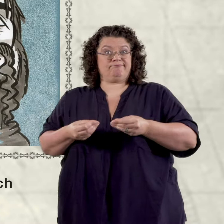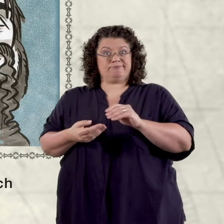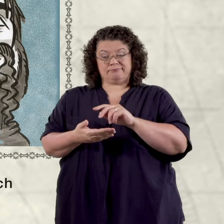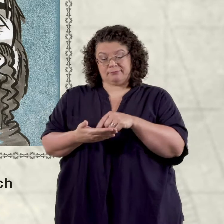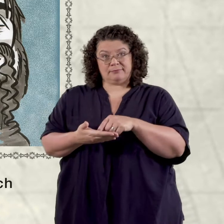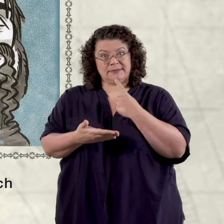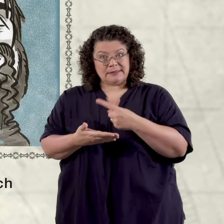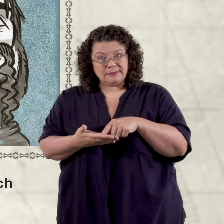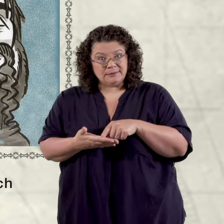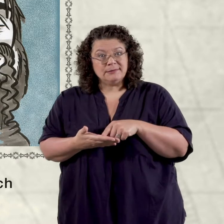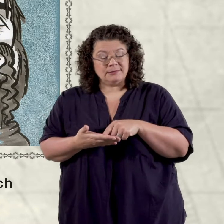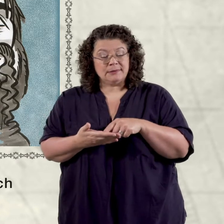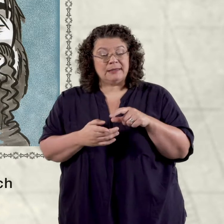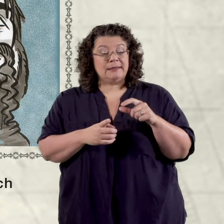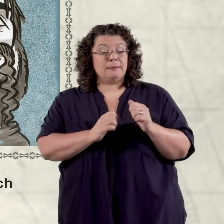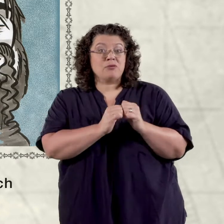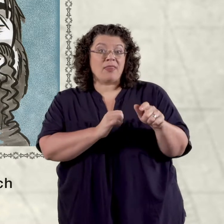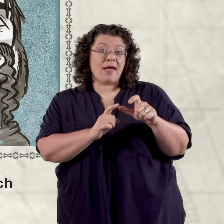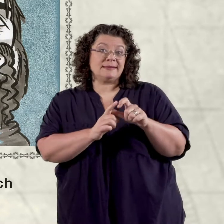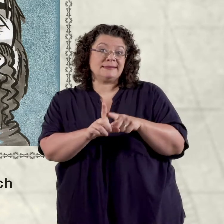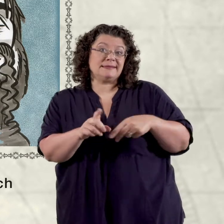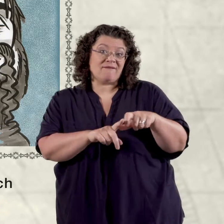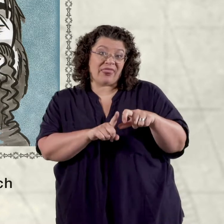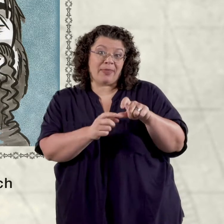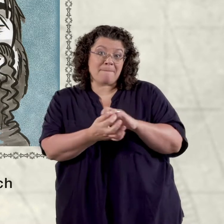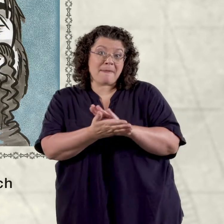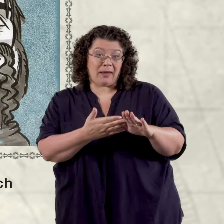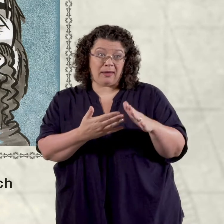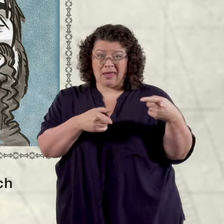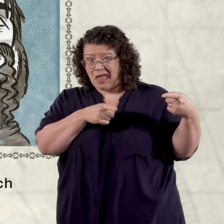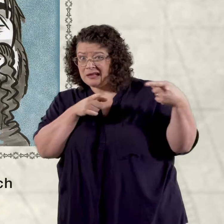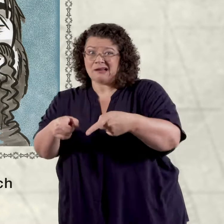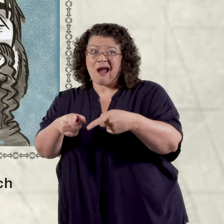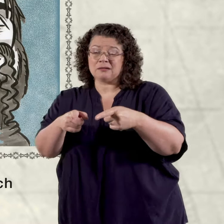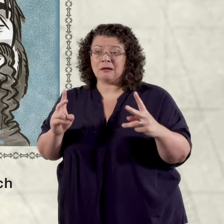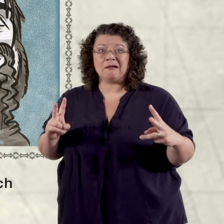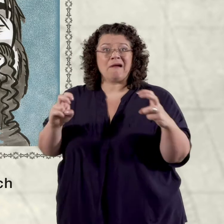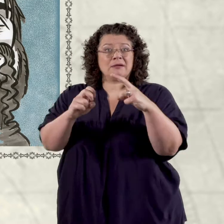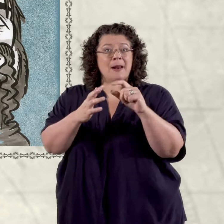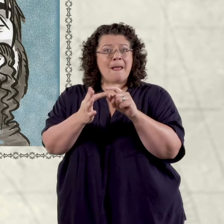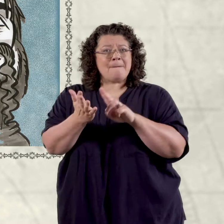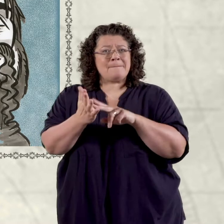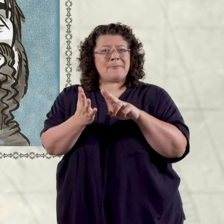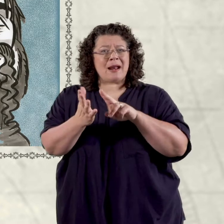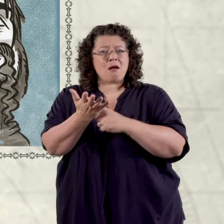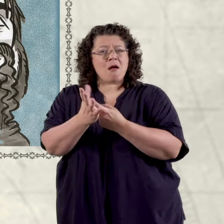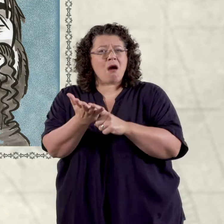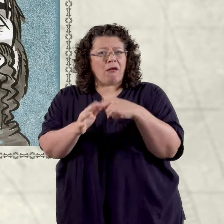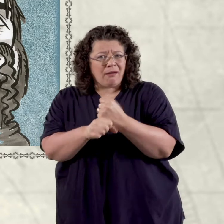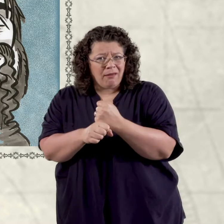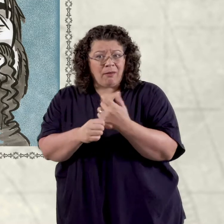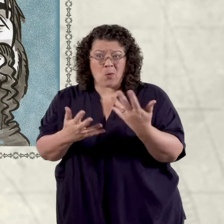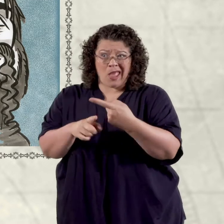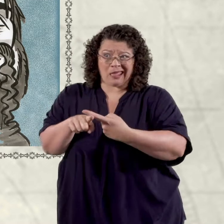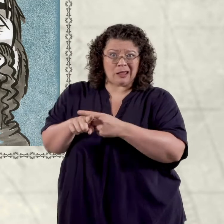Ond dyma fi'n cael neges fod Dafydd Bach wedi ymosod ar gastell Penarlag, lle roedd swyddogion Lloegr yn